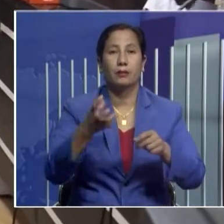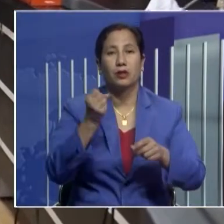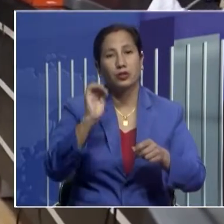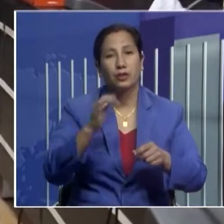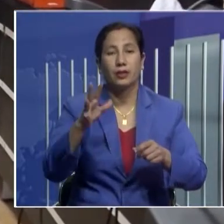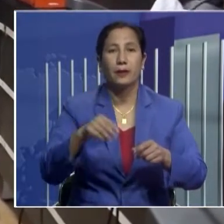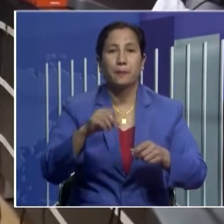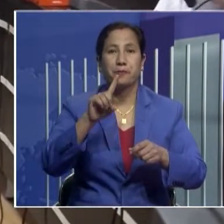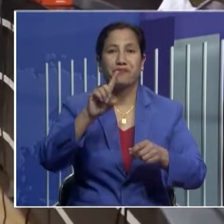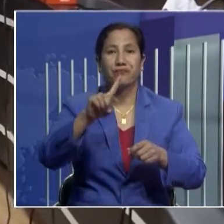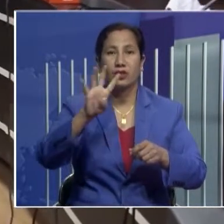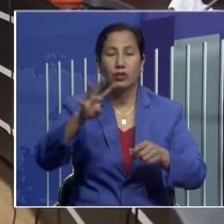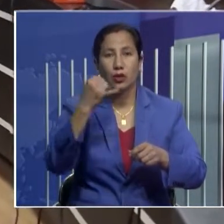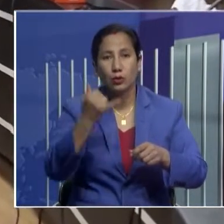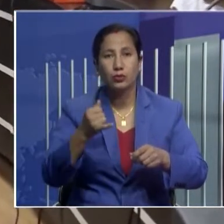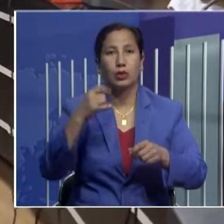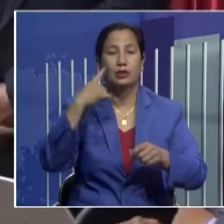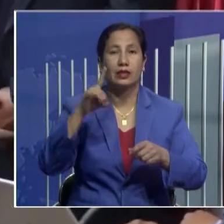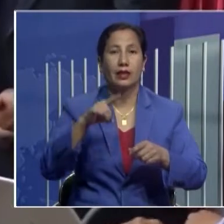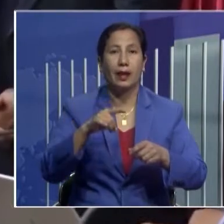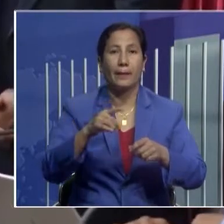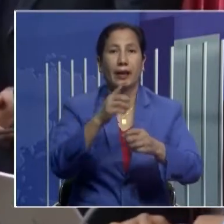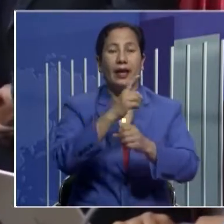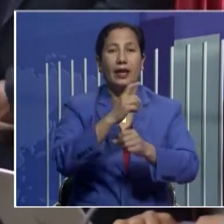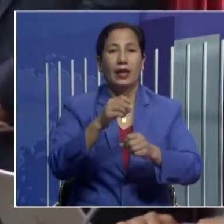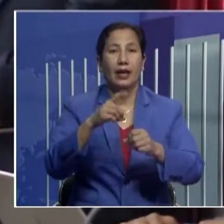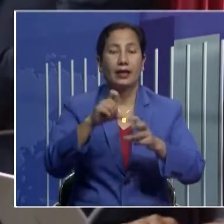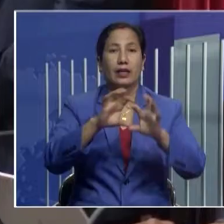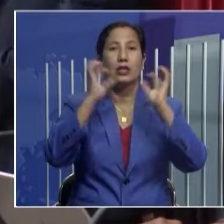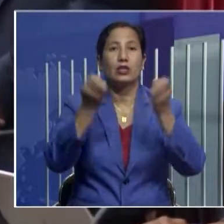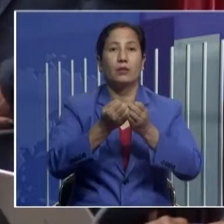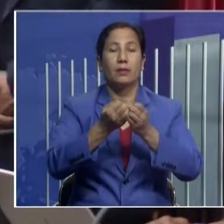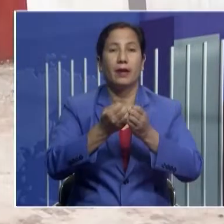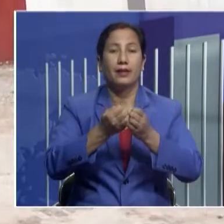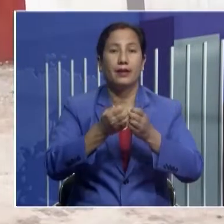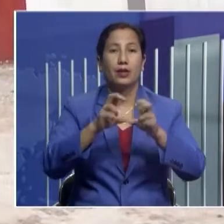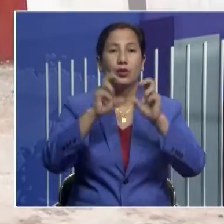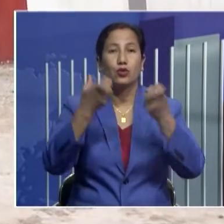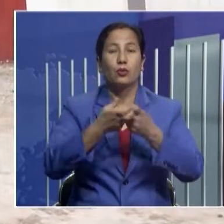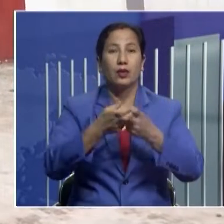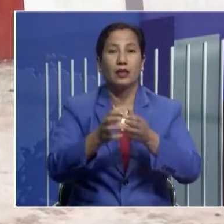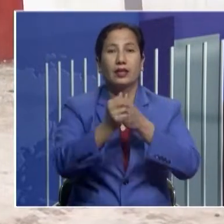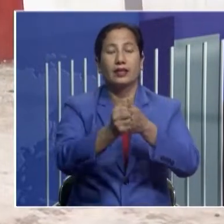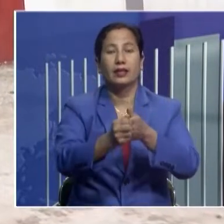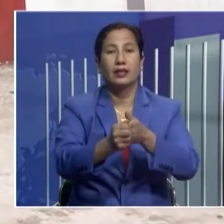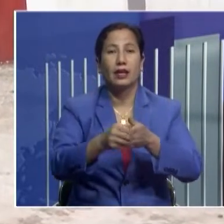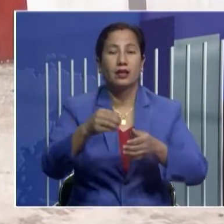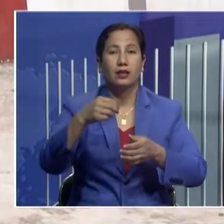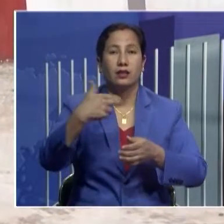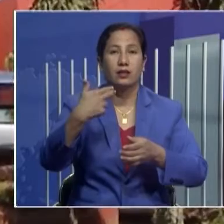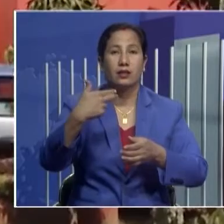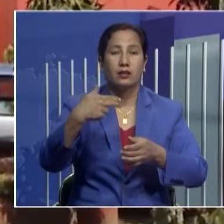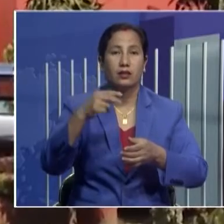छैन। 14 दिनमा सत्ता साझेदार दल नेकपा एकीकृत समाजवादीका संसदीय दलका नेता चन्द्रबहादुर शाहीलाई